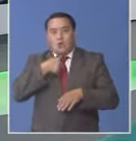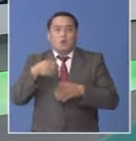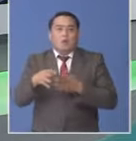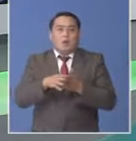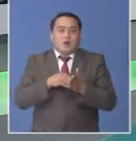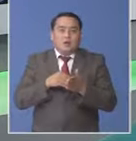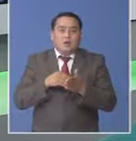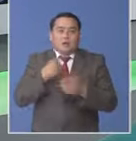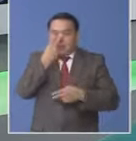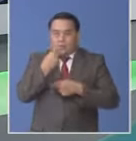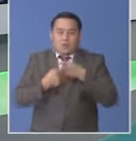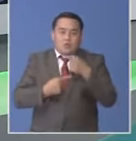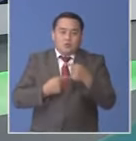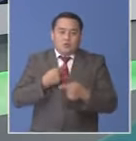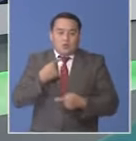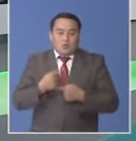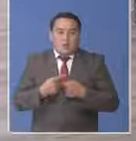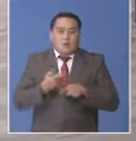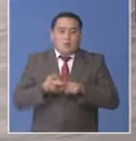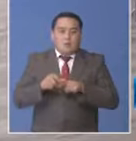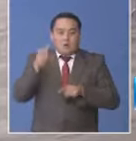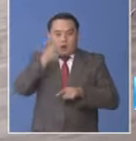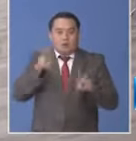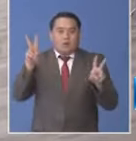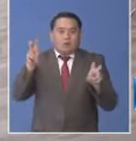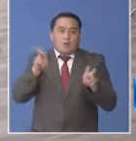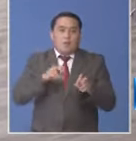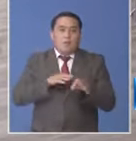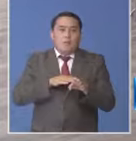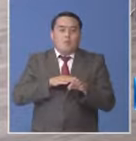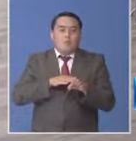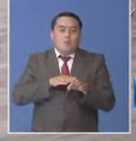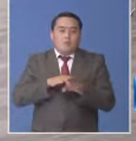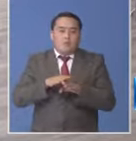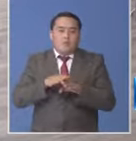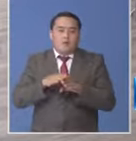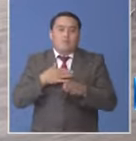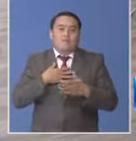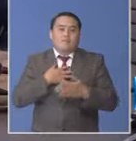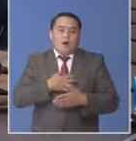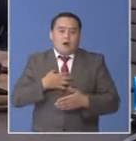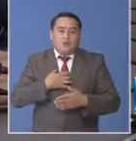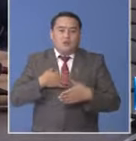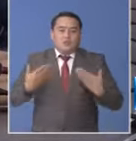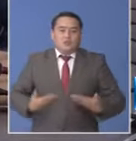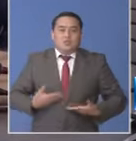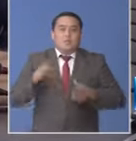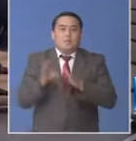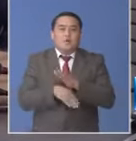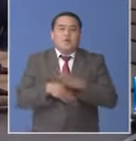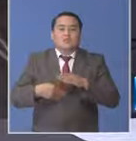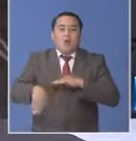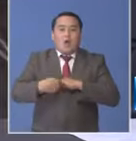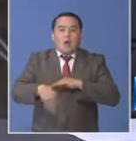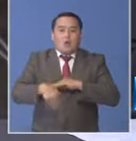и стало традиционным. В нынешнем году тема выбрана вполне актуальная для казахстанцев «Жизнь без коррупции». За главный приз